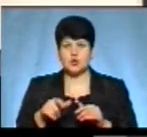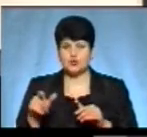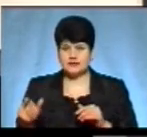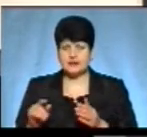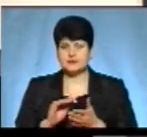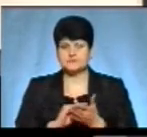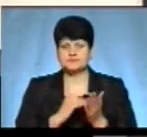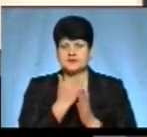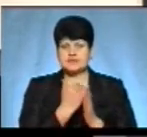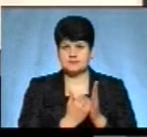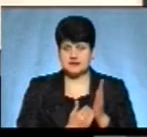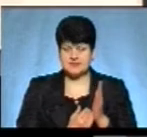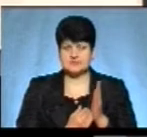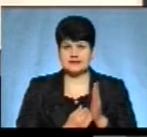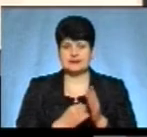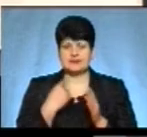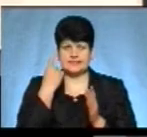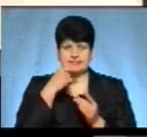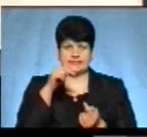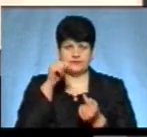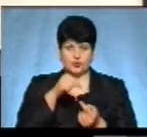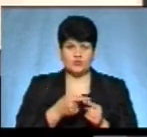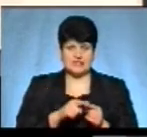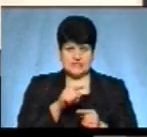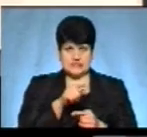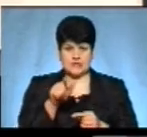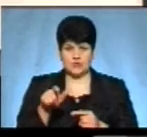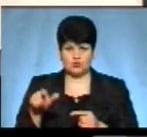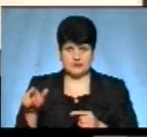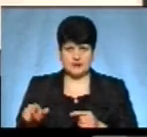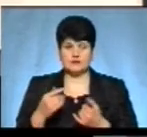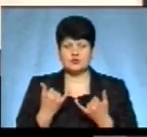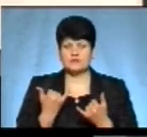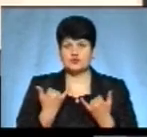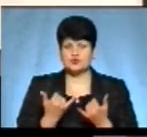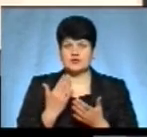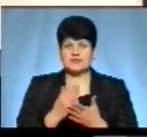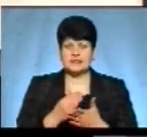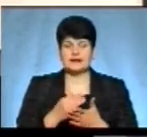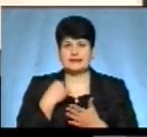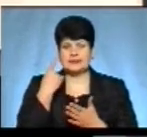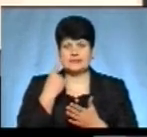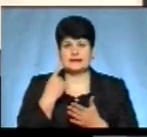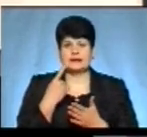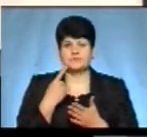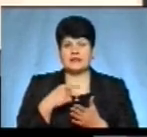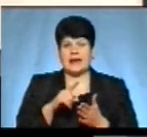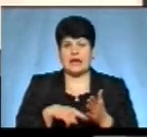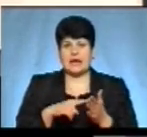складає списки, ідентифікує цих людей, бо сьогодні вже навіть є таке поняття, як релігійні тітушки.